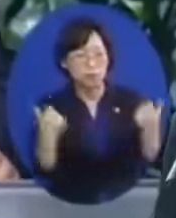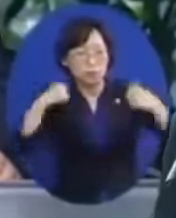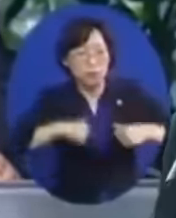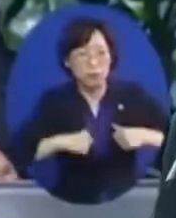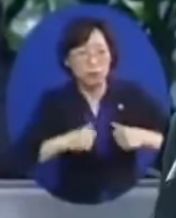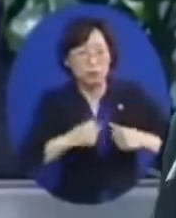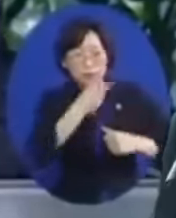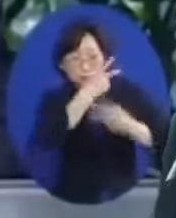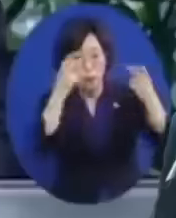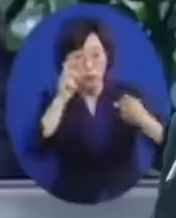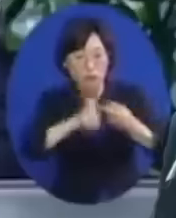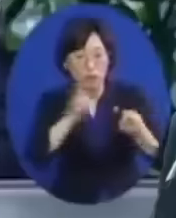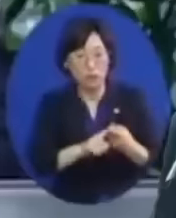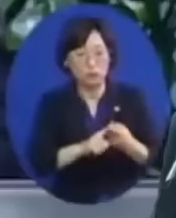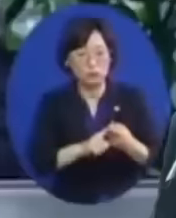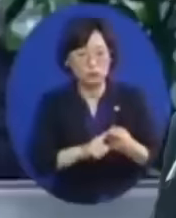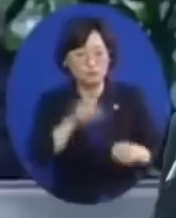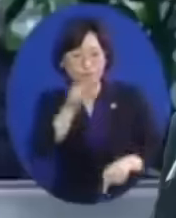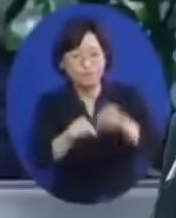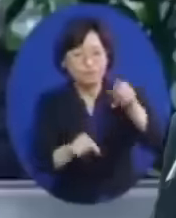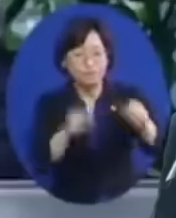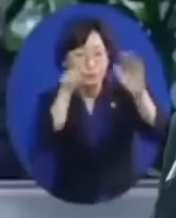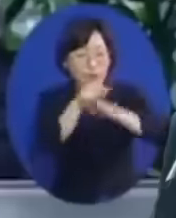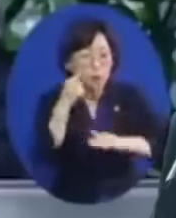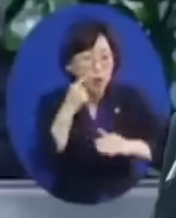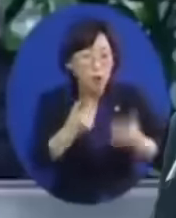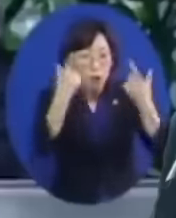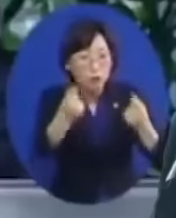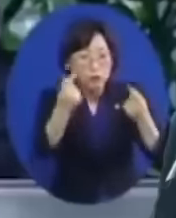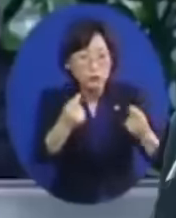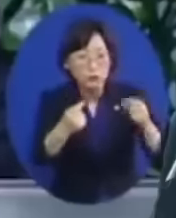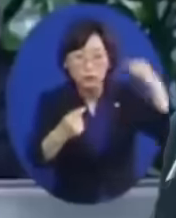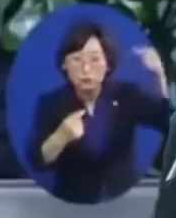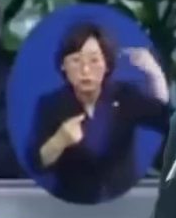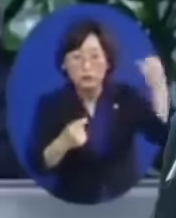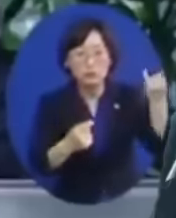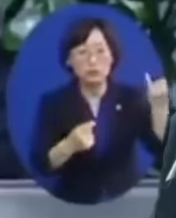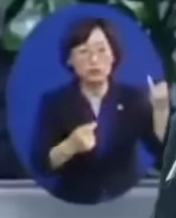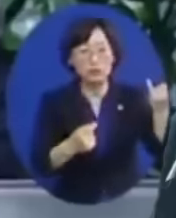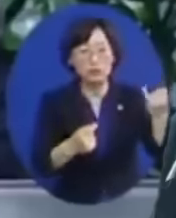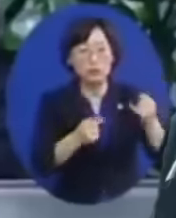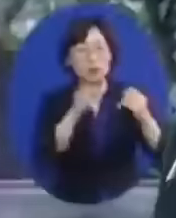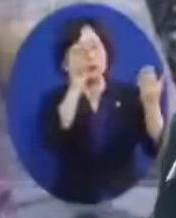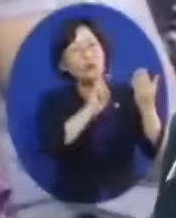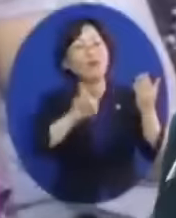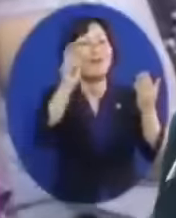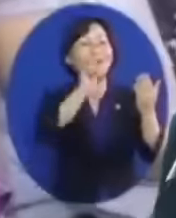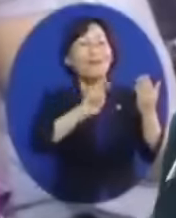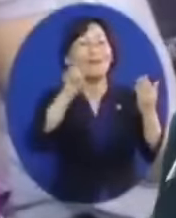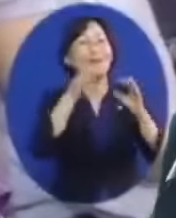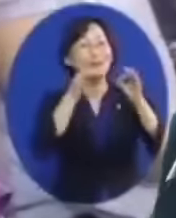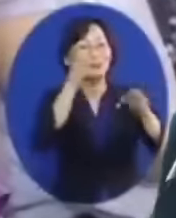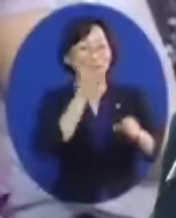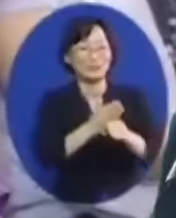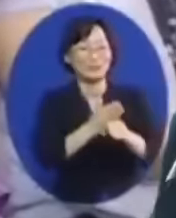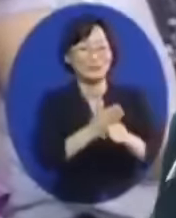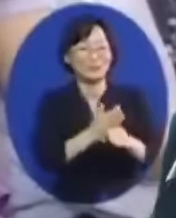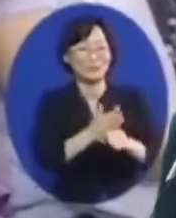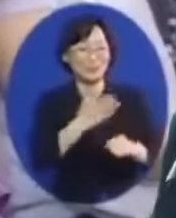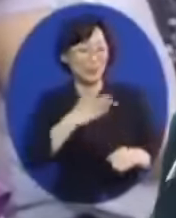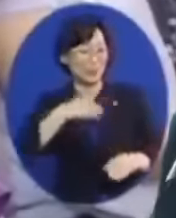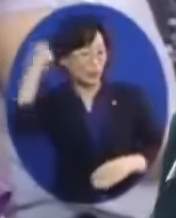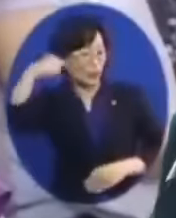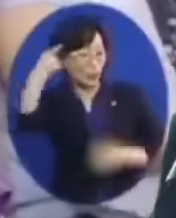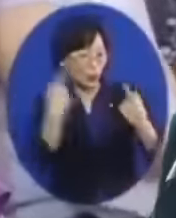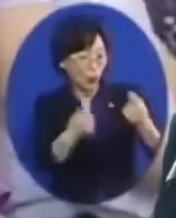성당을 찾아가서 보니까 똑같이 미친 여자가 하나 꿇어 앉아서 노래를 부르고 있는 것입니다. 자기도